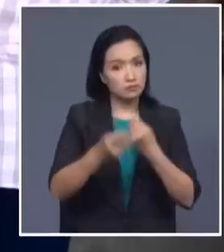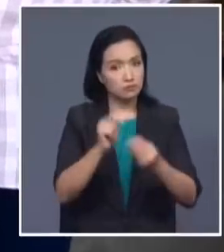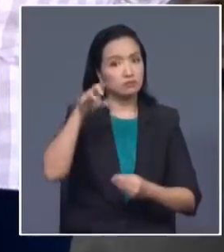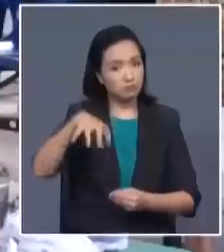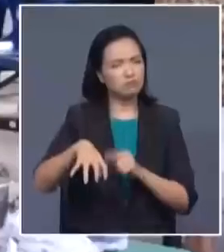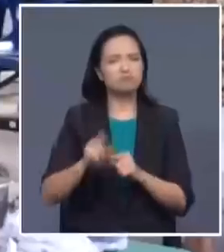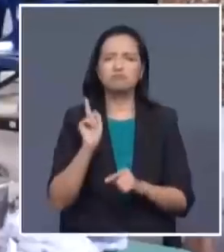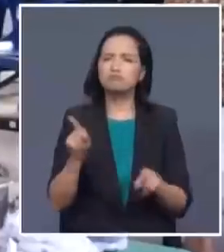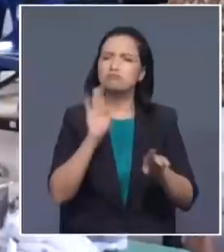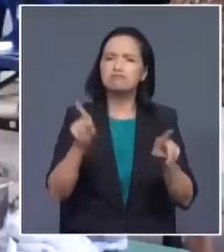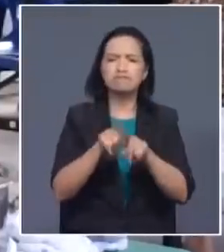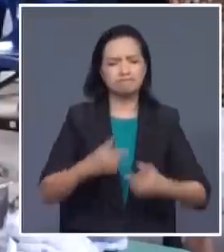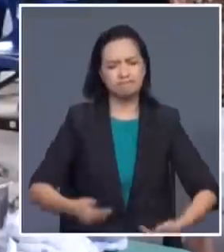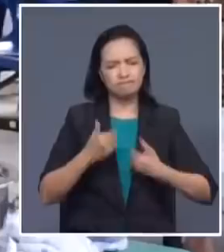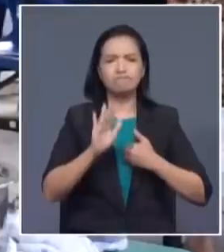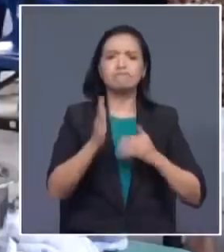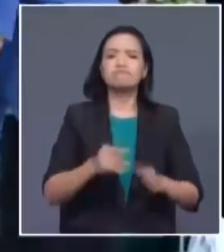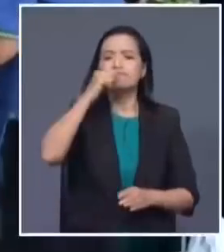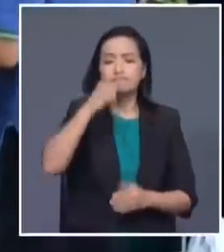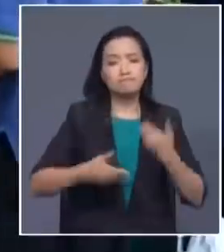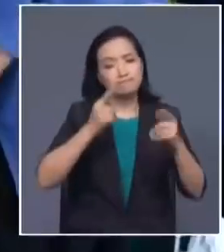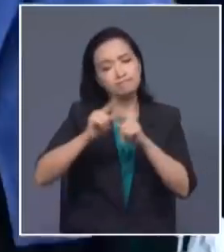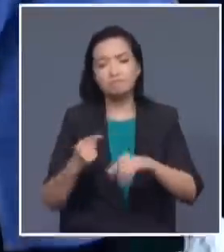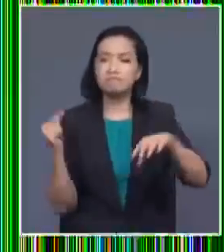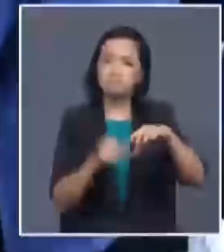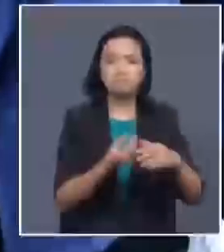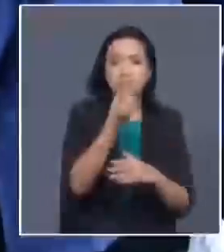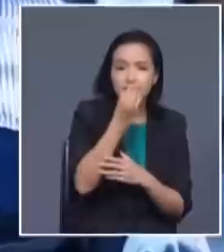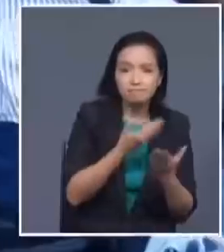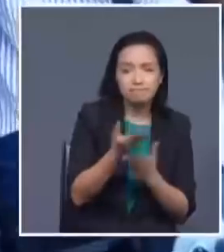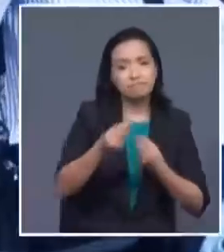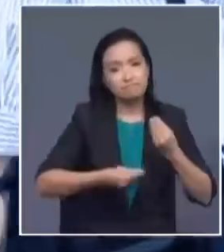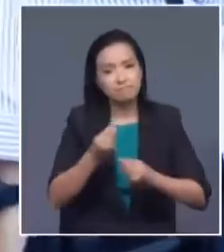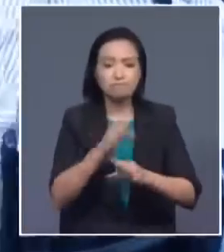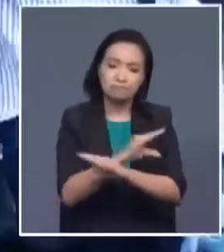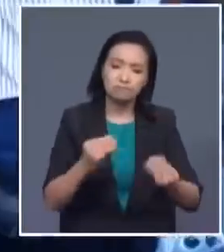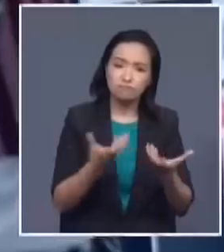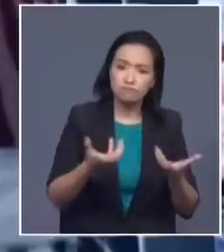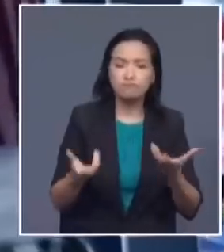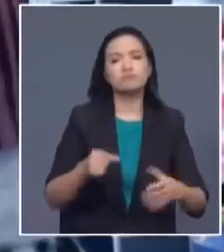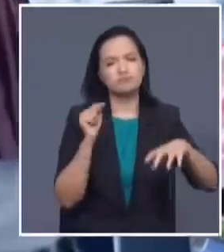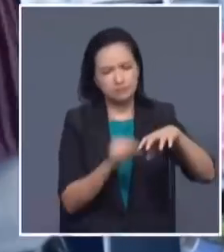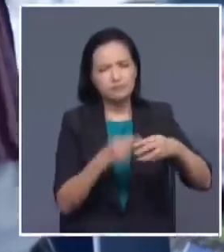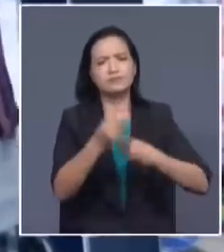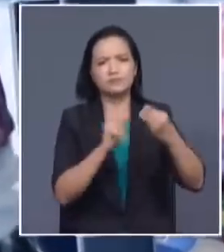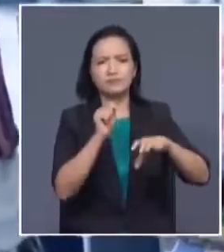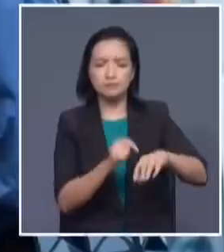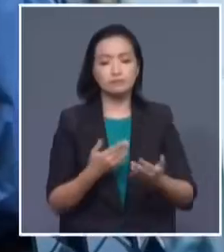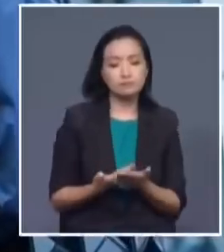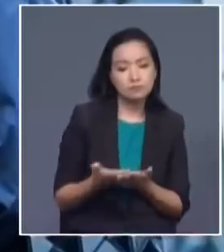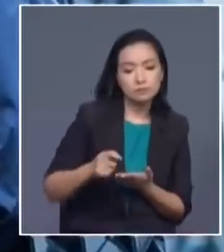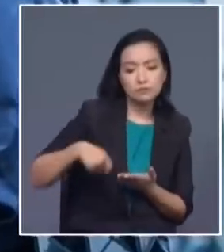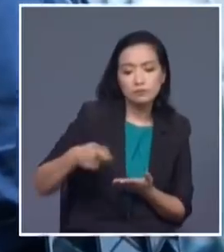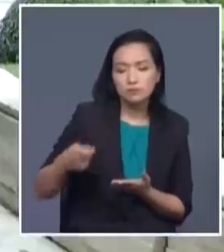ของคนไทยแทบทุกกิจกรรมเกิดขึ้นที่ตลาดทั้งอาหารการกินการค้าขายและเปลี่ยนสินค้าไปจนถึงการจับจ่ายซื้อหา